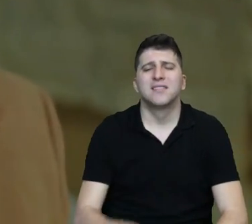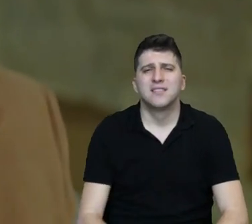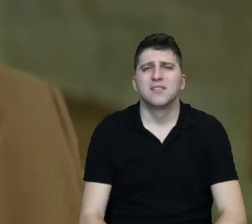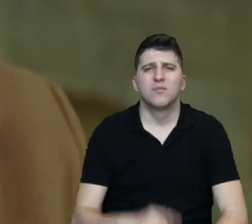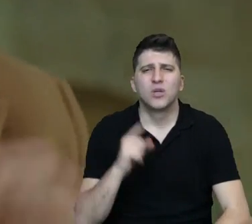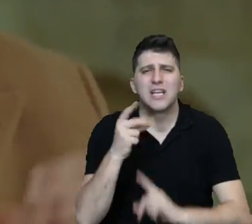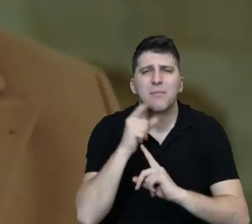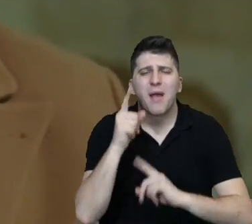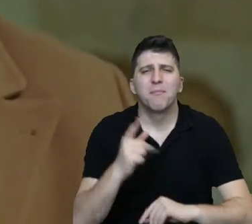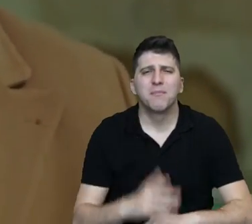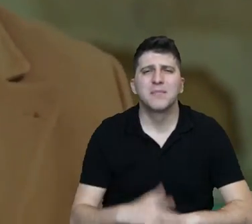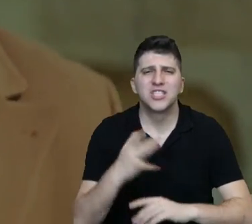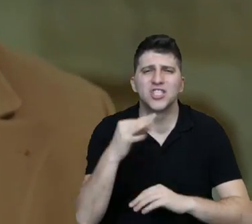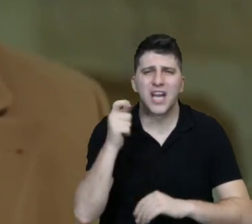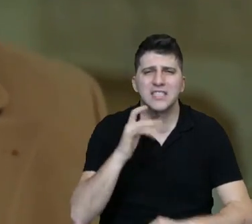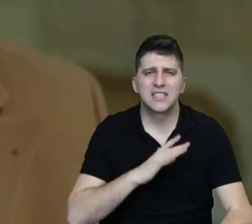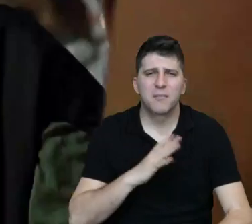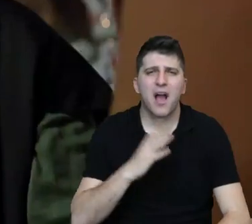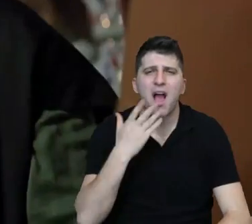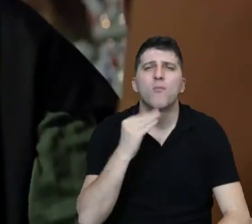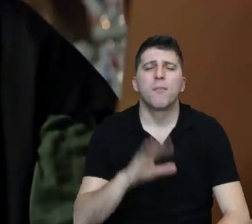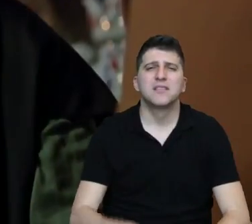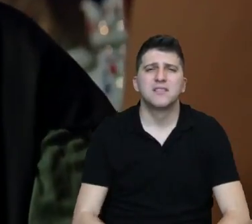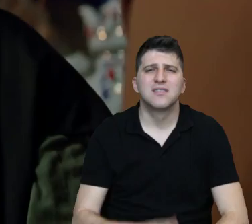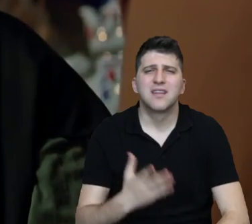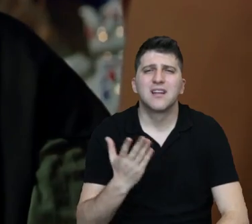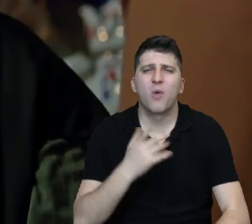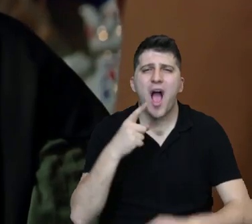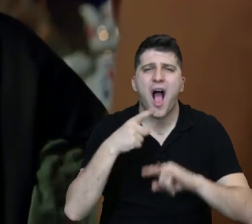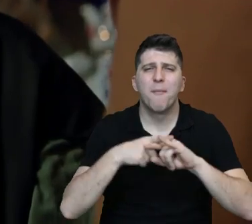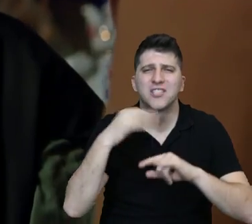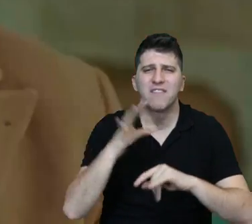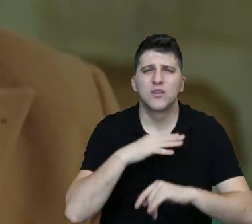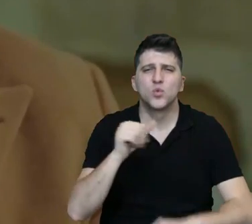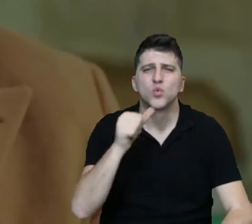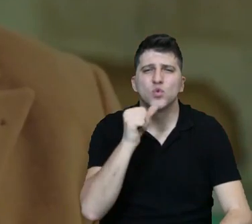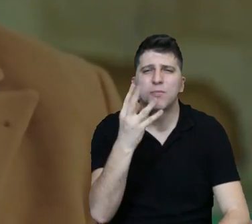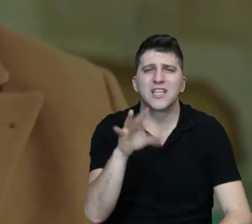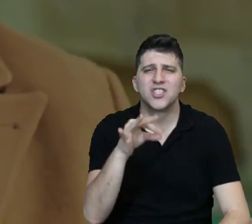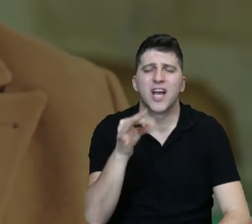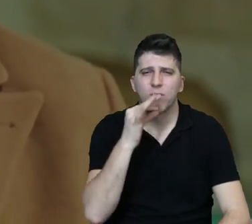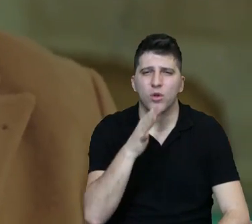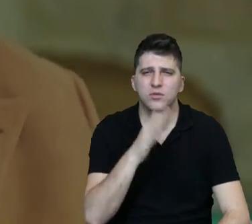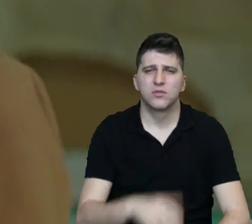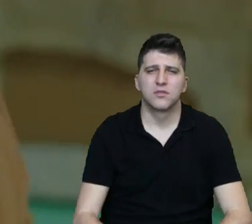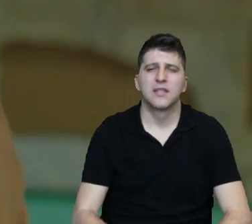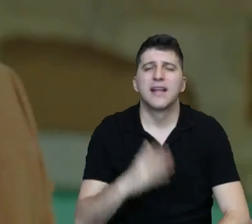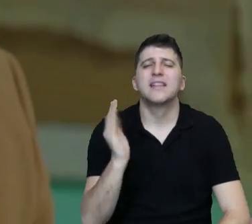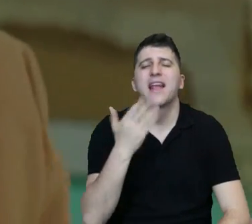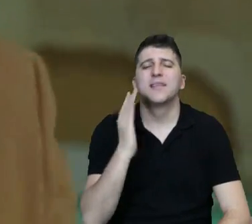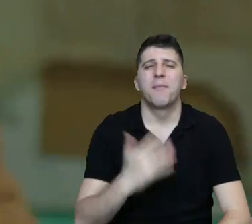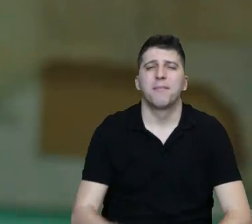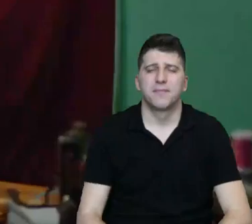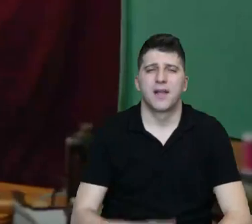bu İbrahimlerden hamal çayı istesem ayıp olmaz değil mi? Ha? Hani hamal çayı vardır ya, su bardağında içersin hani. Sen bir... Neyse ya,